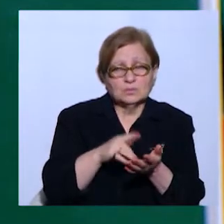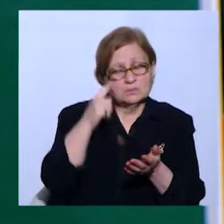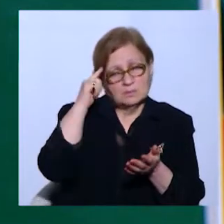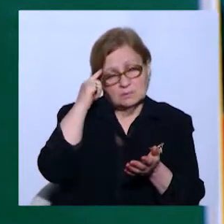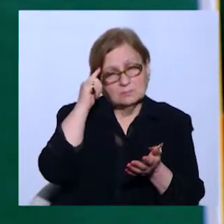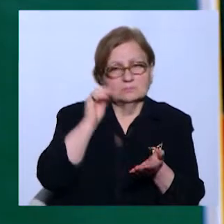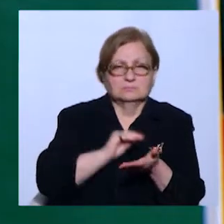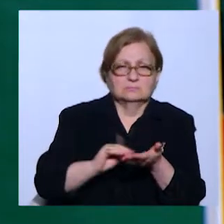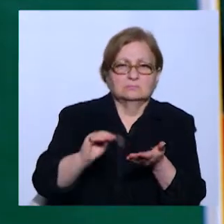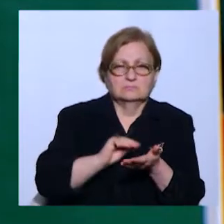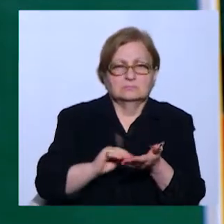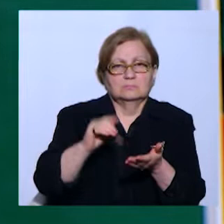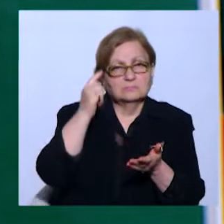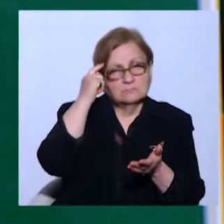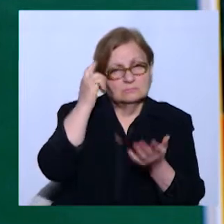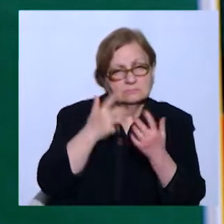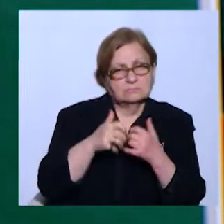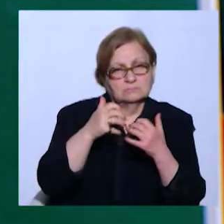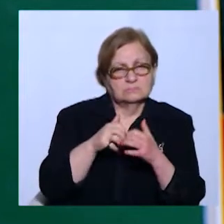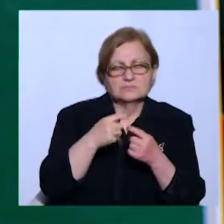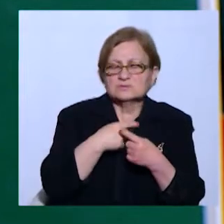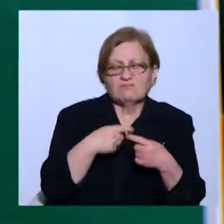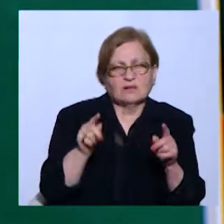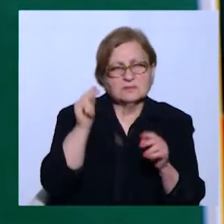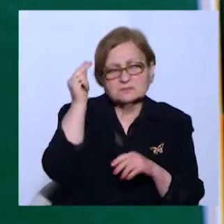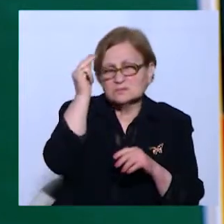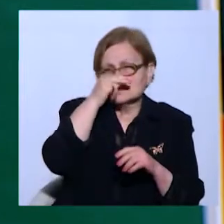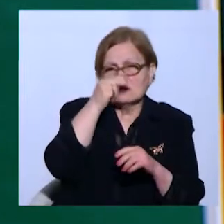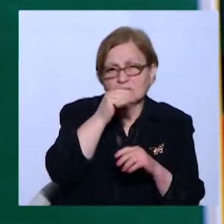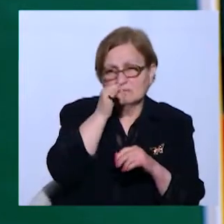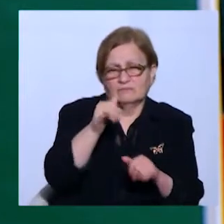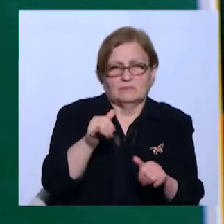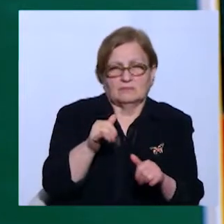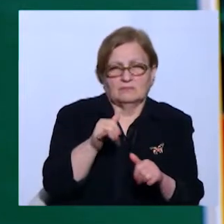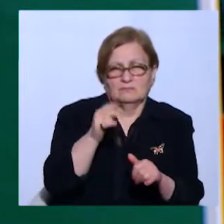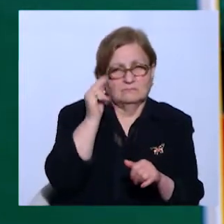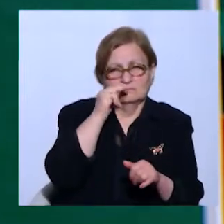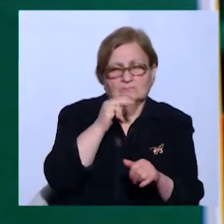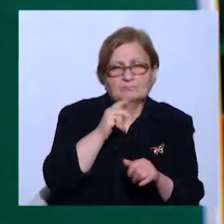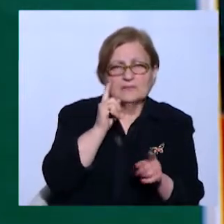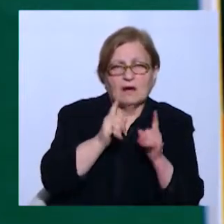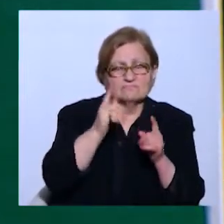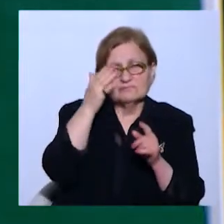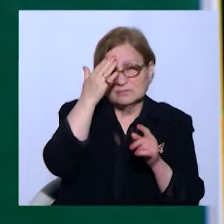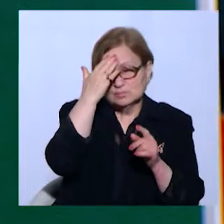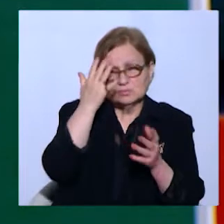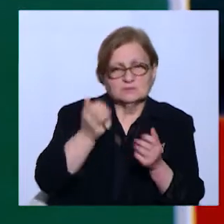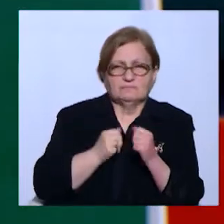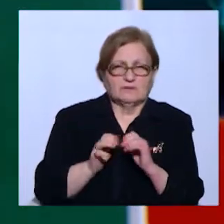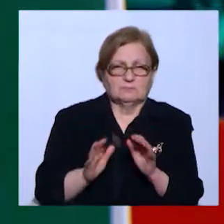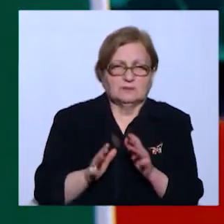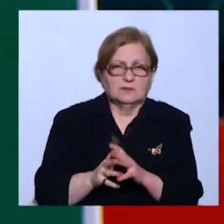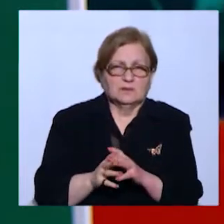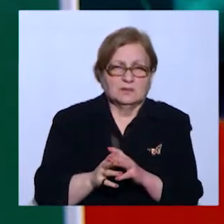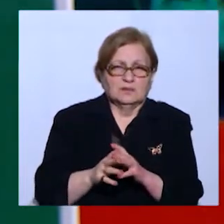დაძაბვა. გონების, აი ეს არის ჭეშმარიტის სწავლა. სხვა სწავლა არ გამოდის. გონების დაძაბვის გარეშე ჭეშმარიტი ცოდნა არ არის.